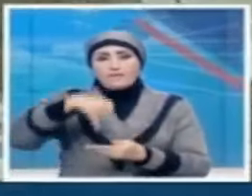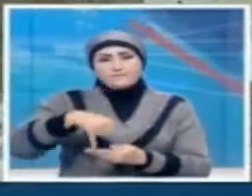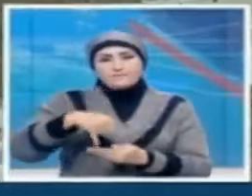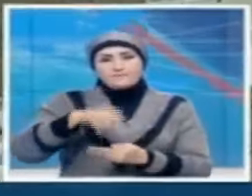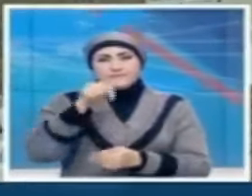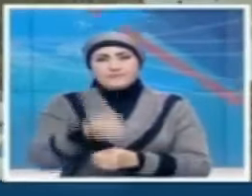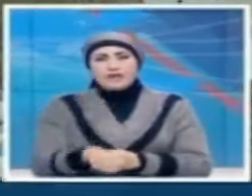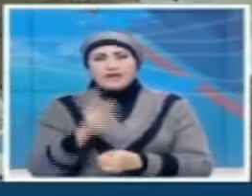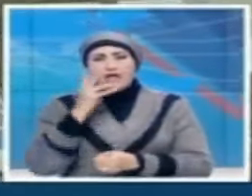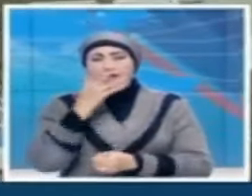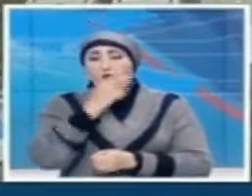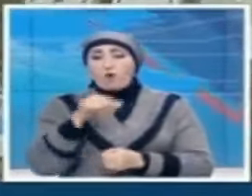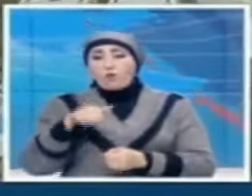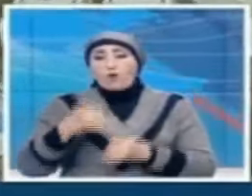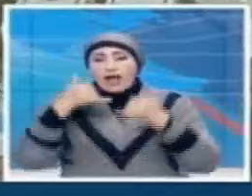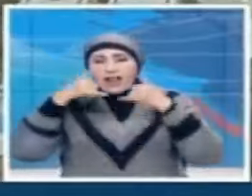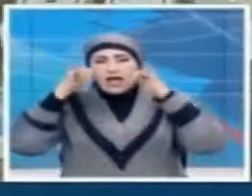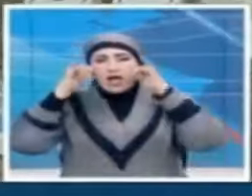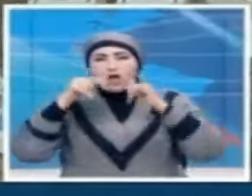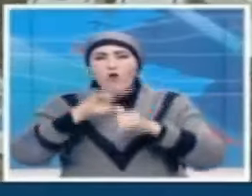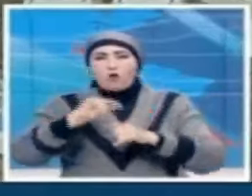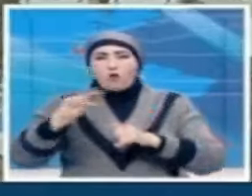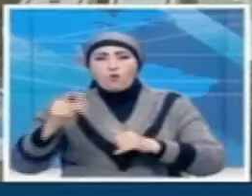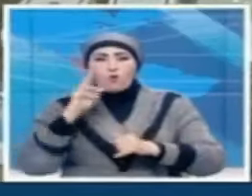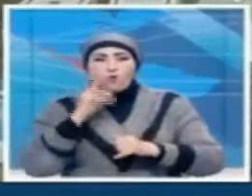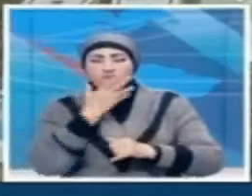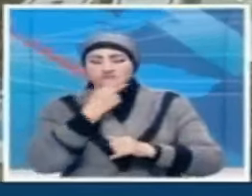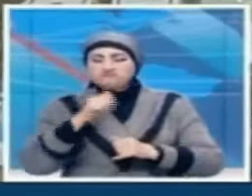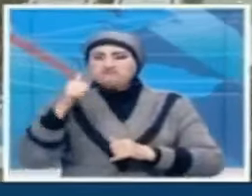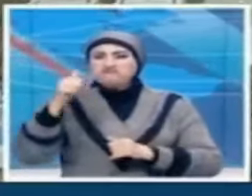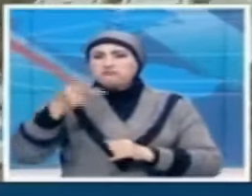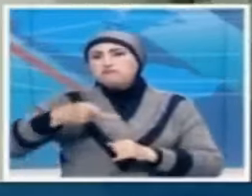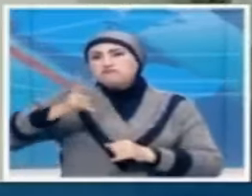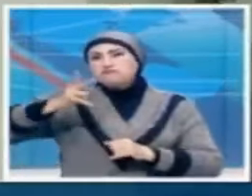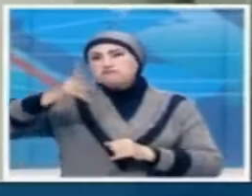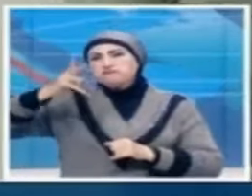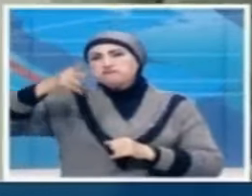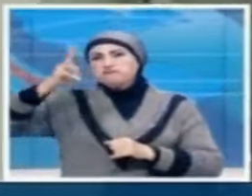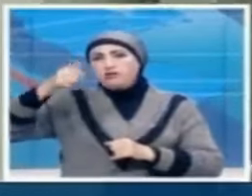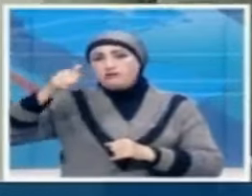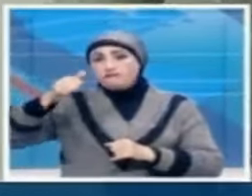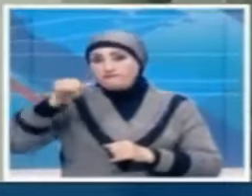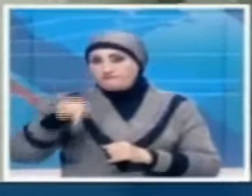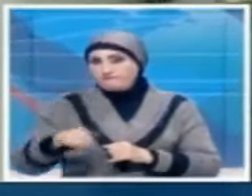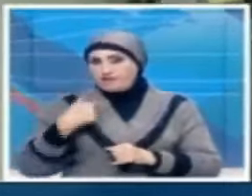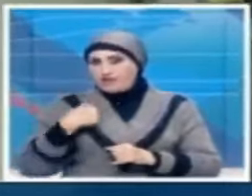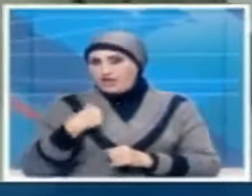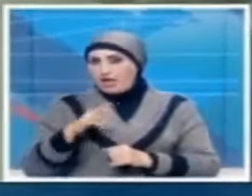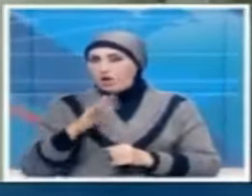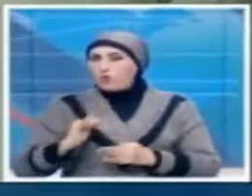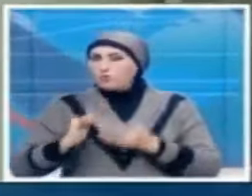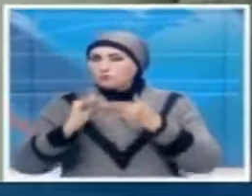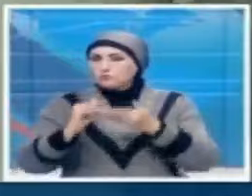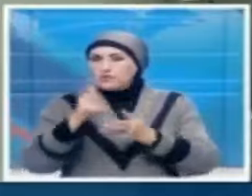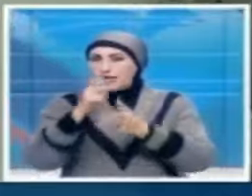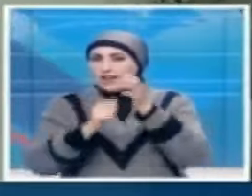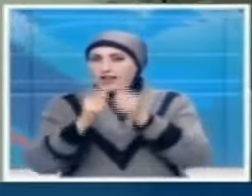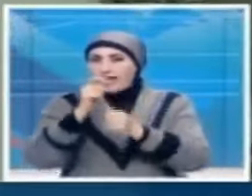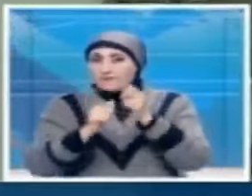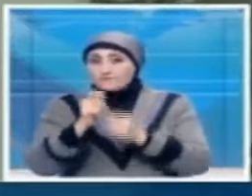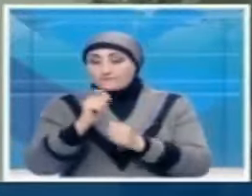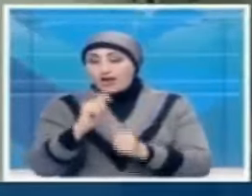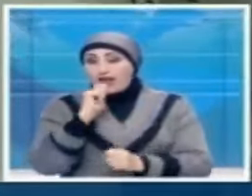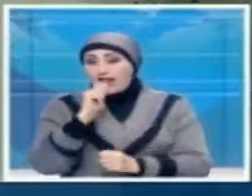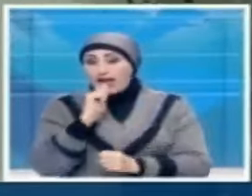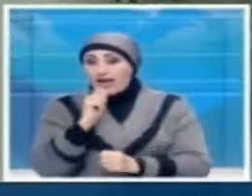تتركز مهامه الأساسية في إعداد وتنشئة عجول محسنة وراثيا مع تحسين المستويات الإنتاجية